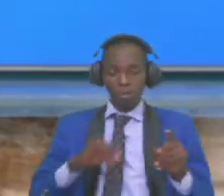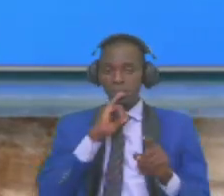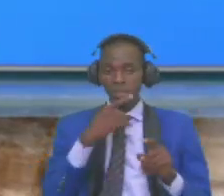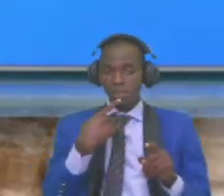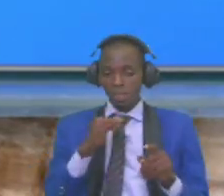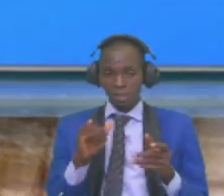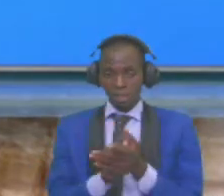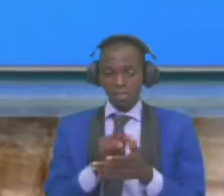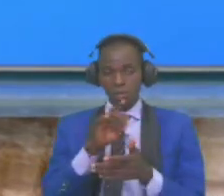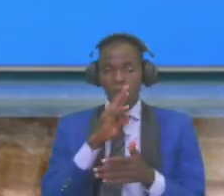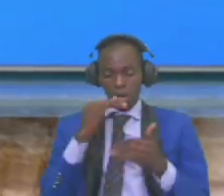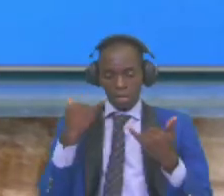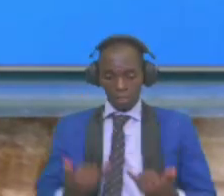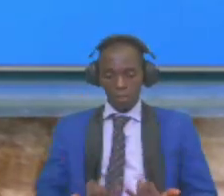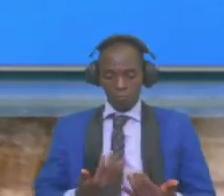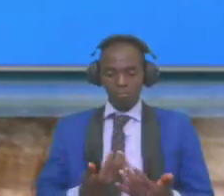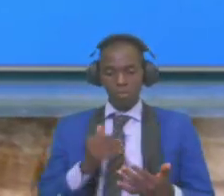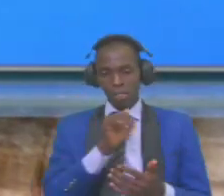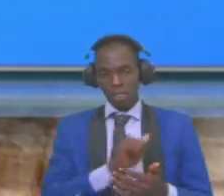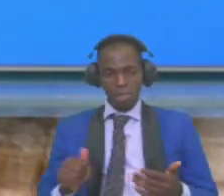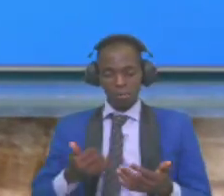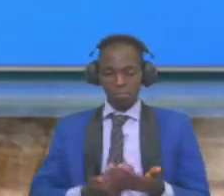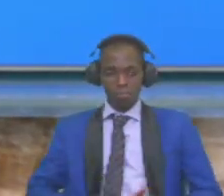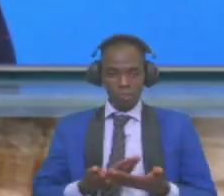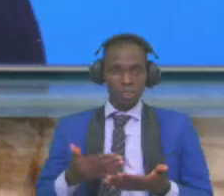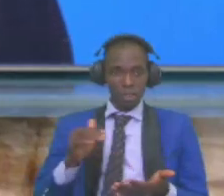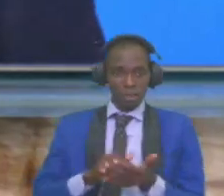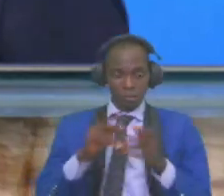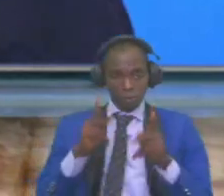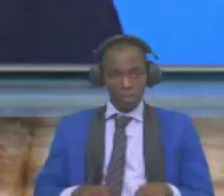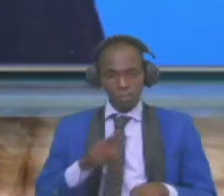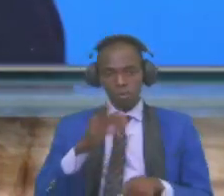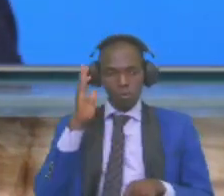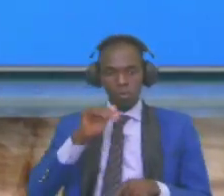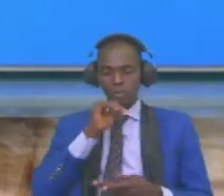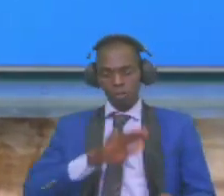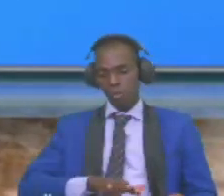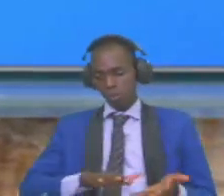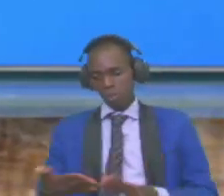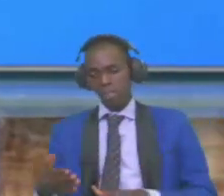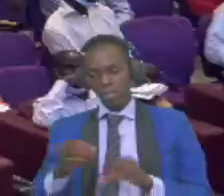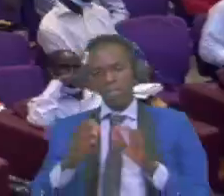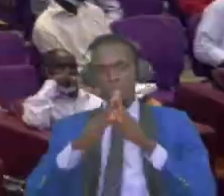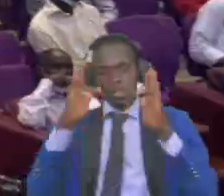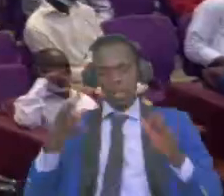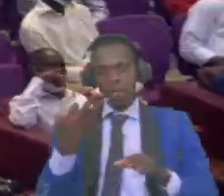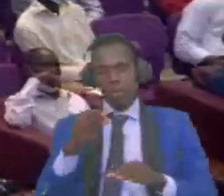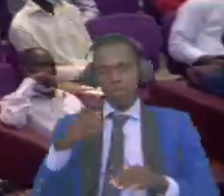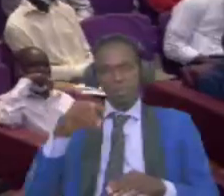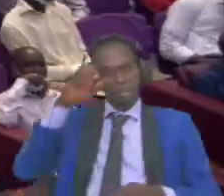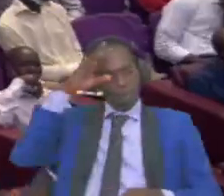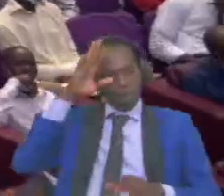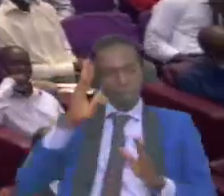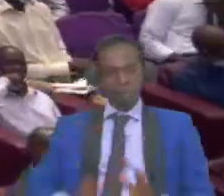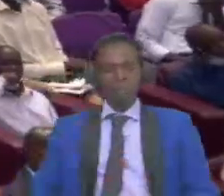mène à peu j'ai tué un foyer enfants de dieu que tu ne mourras pas dans la merde